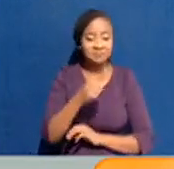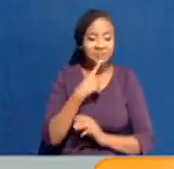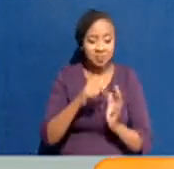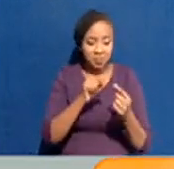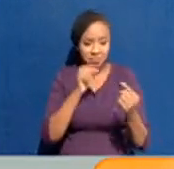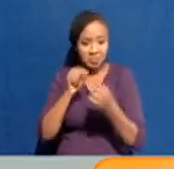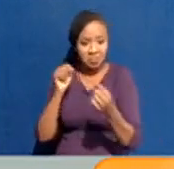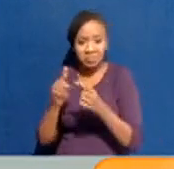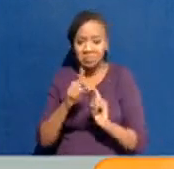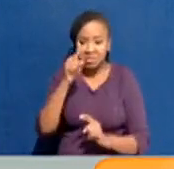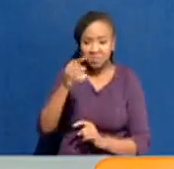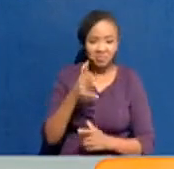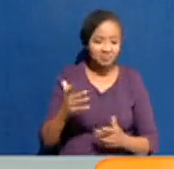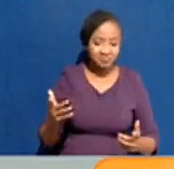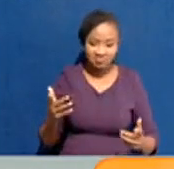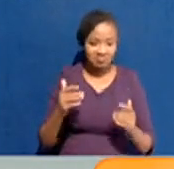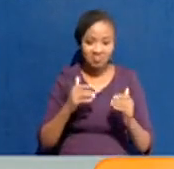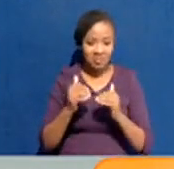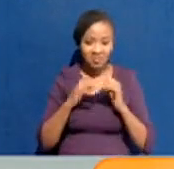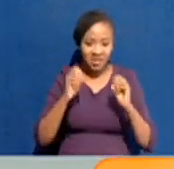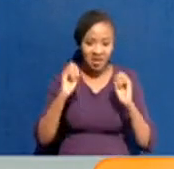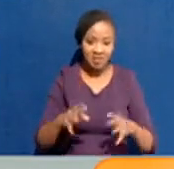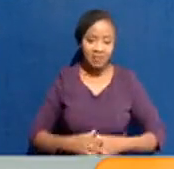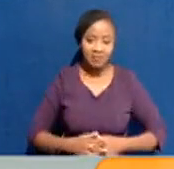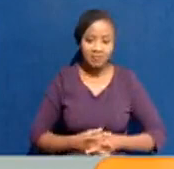akiwataja kuwa wanafiki. Na Mchemuta Igoni na taarifa zaidi.